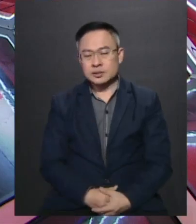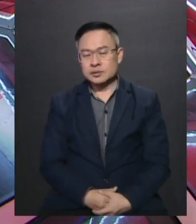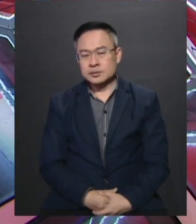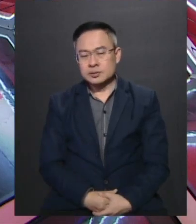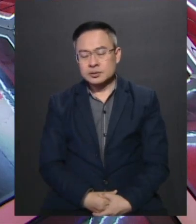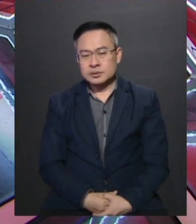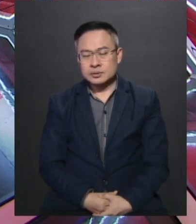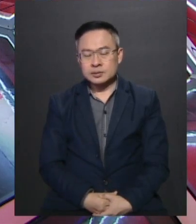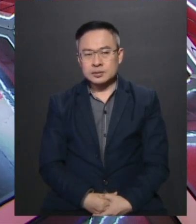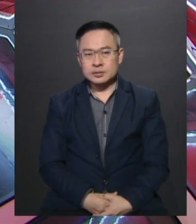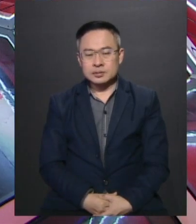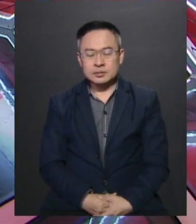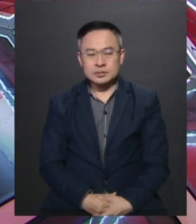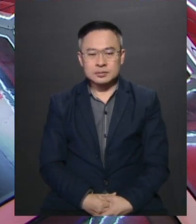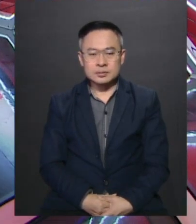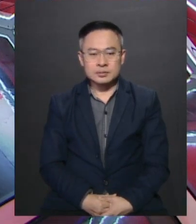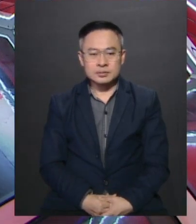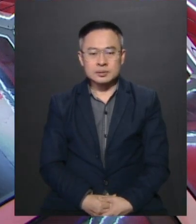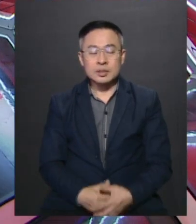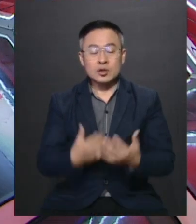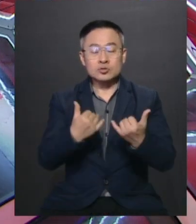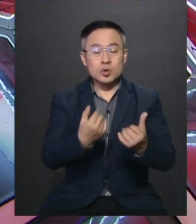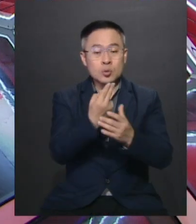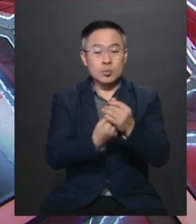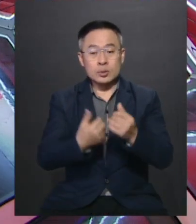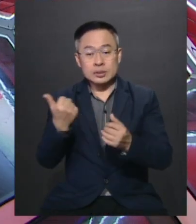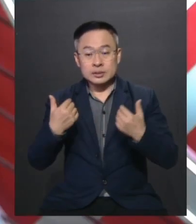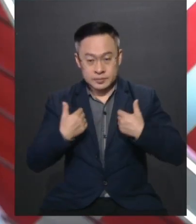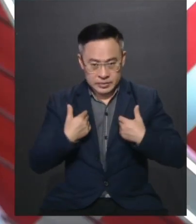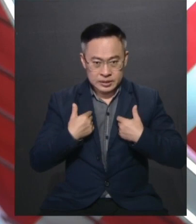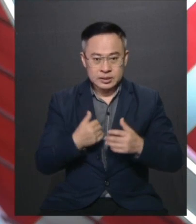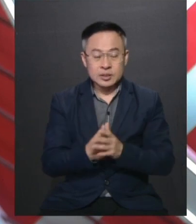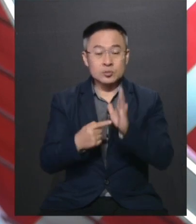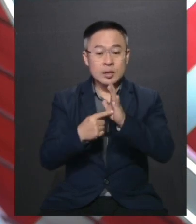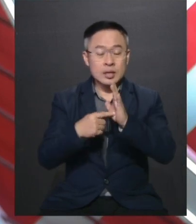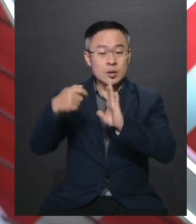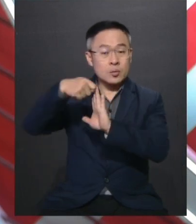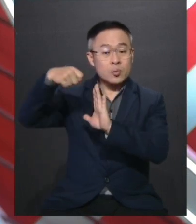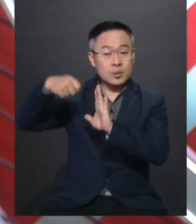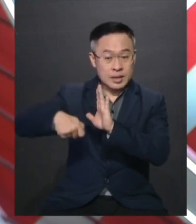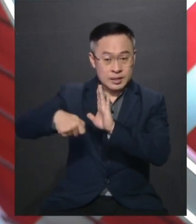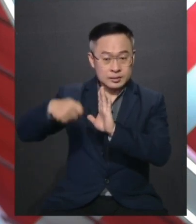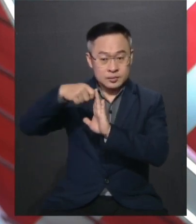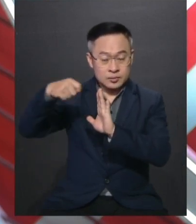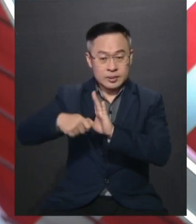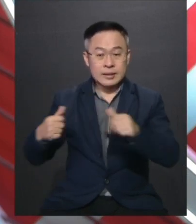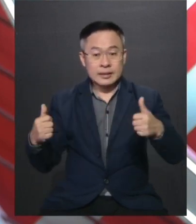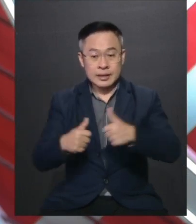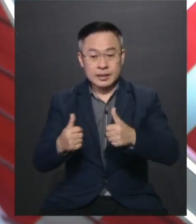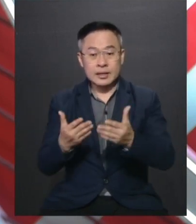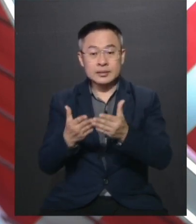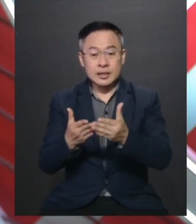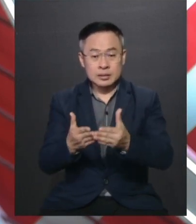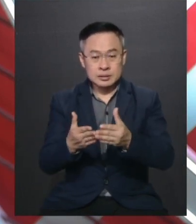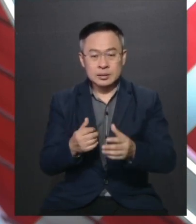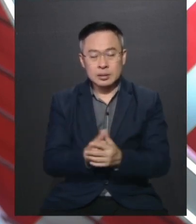อืมนะคะอ่ะไทยลีกยังมีการแข่งขันอีกหลายคู่นะคะแต่ว่าในส่วนของนครราชสีมา Mazdaเอฟซีกับการท่าเรือ